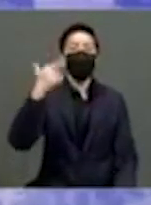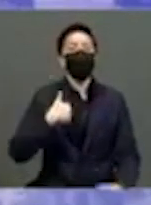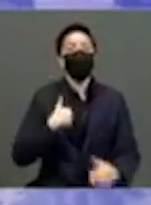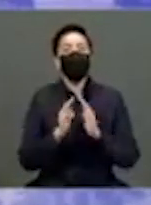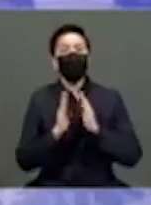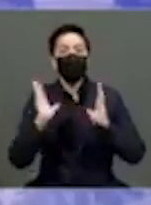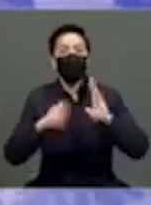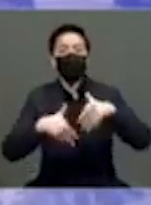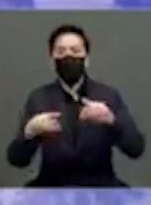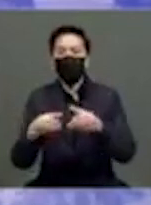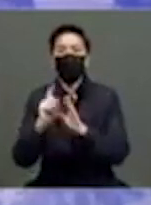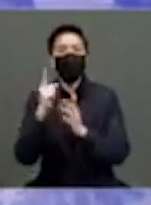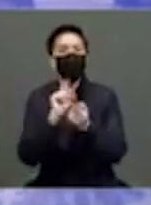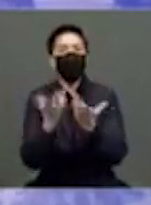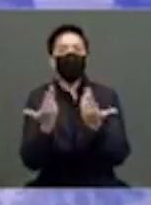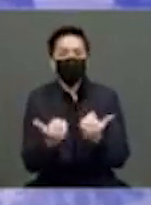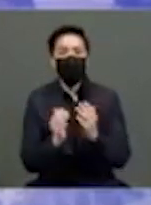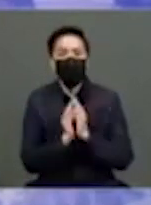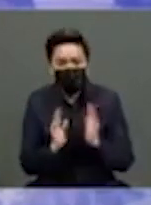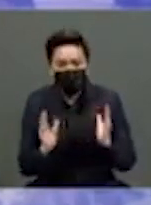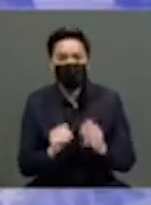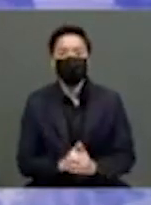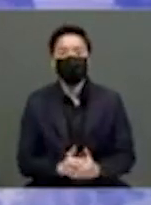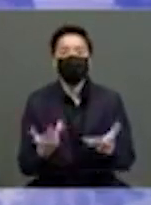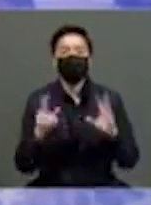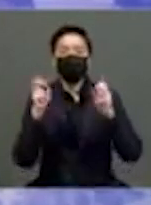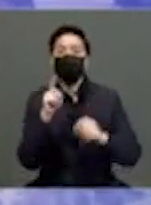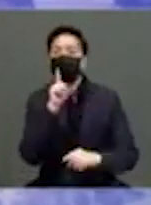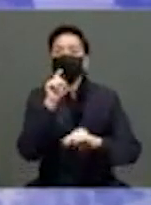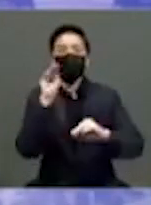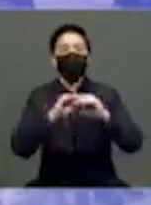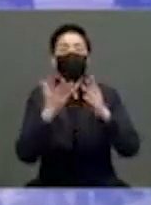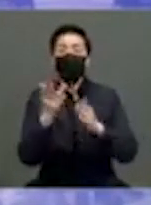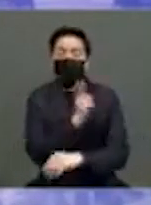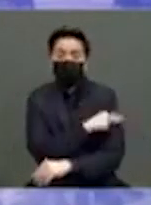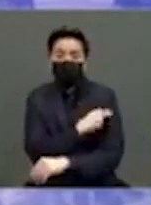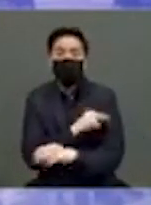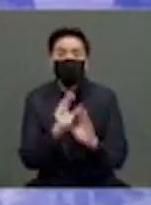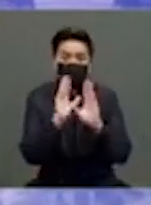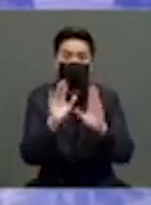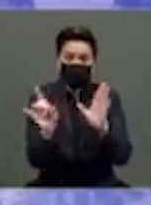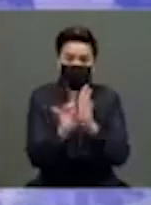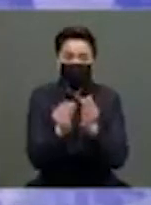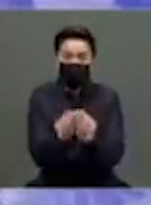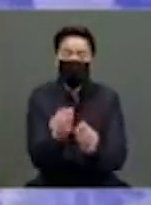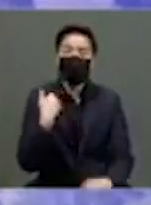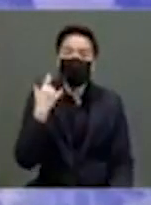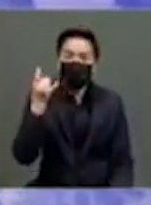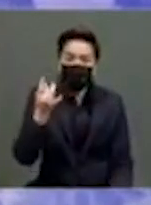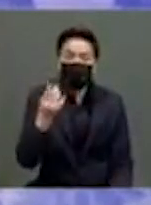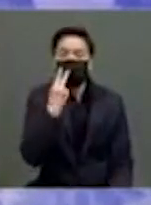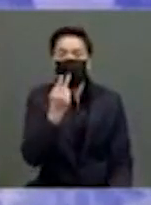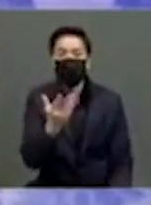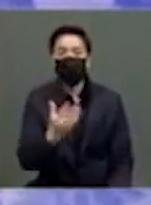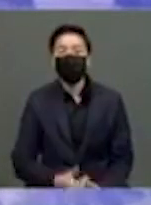ขอขอบพระคุณพี่น้องประชาชนเป็นอย่างสูงครับครับผมทางตอนนี้ไม่มีเป็นคำถามเพิ่มเติมนะครับคุณหมอมีอะไรจะฝากทิ้งท้ายสำหรับพี่น้องประชาพื้นที่ตาม